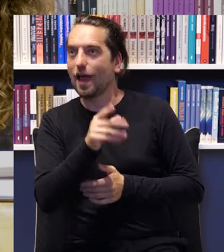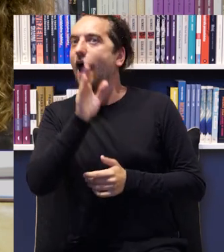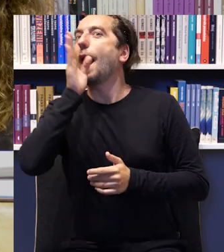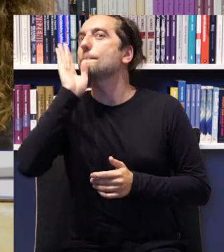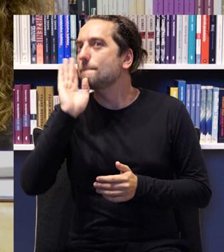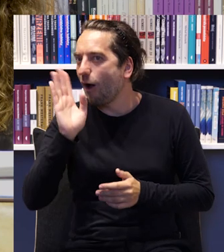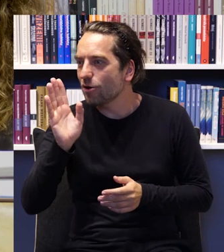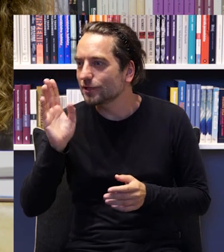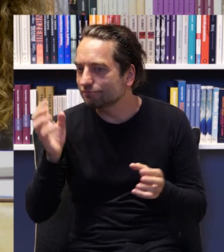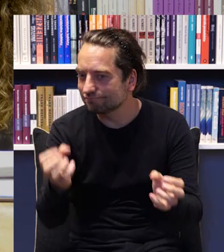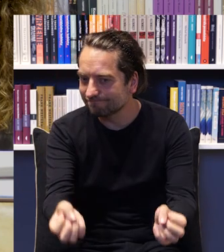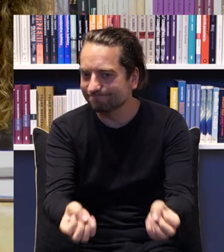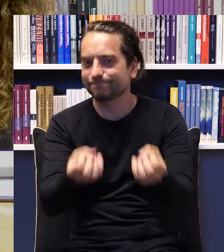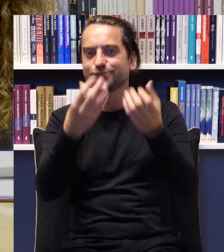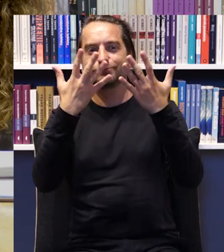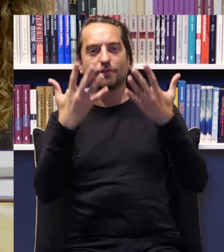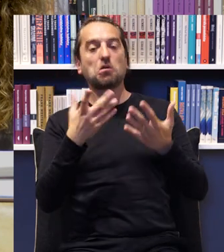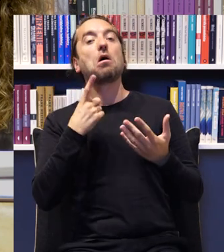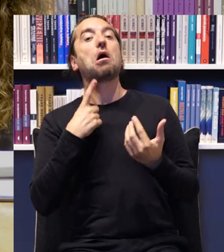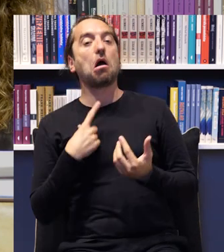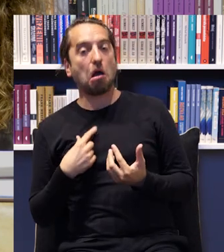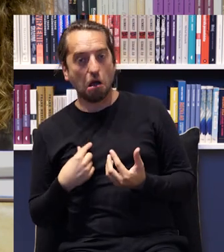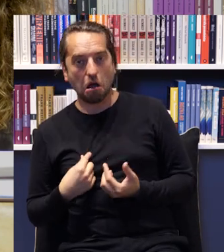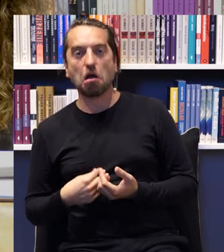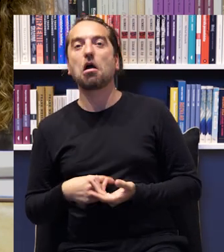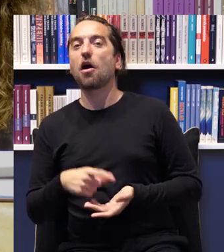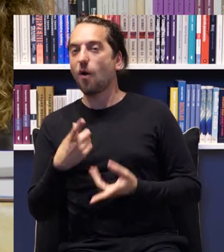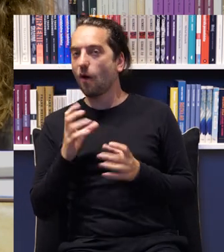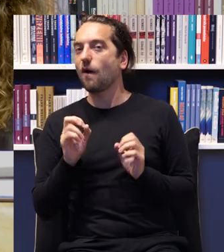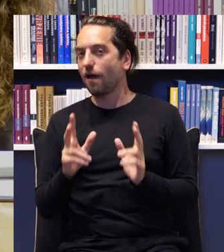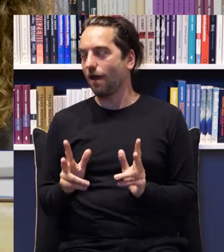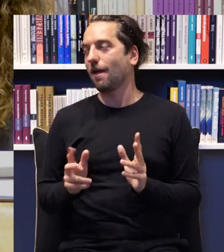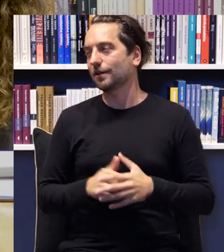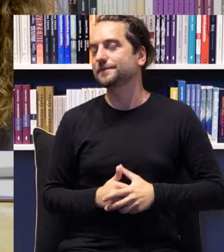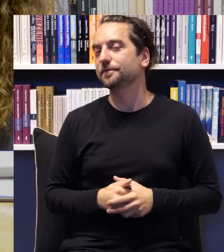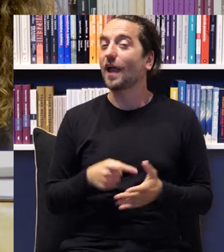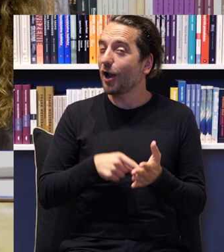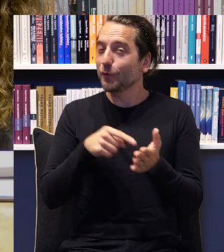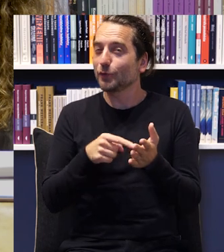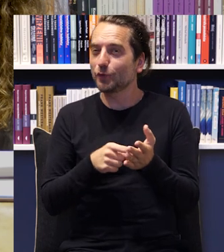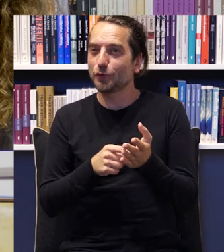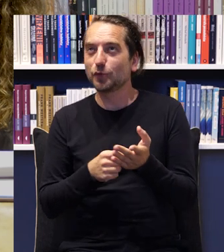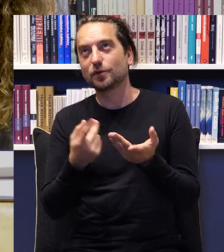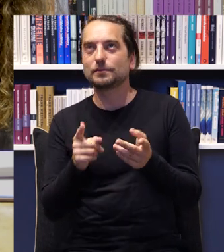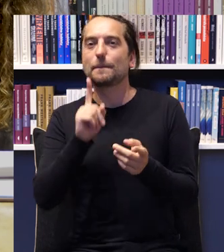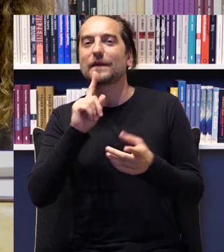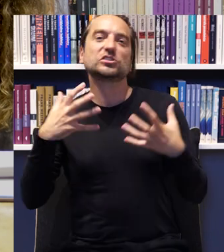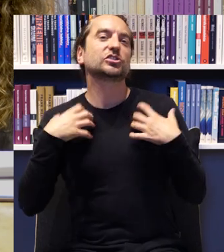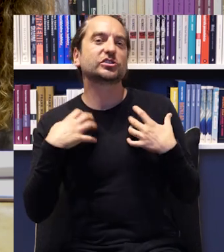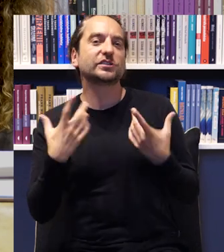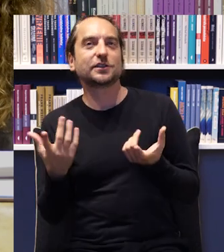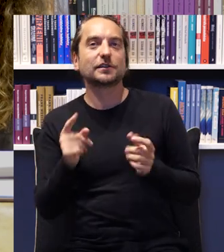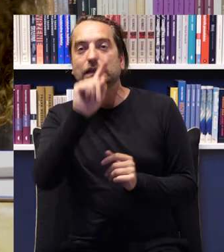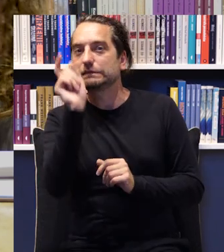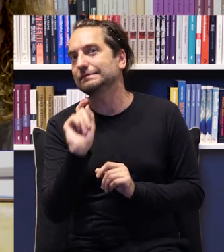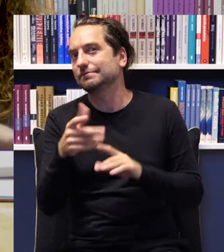dopiero zderzamy z rzeczywistością. Chociaż no tutaj jakby rzeczywistość jest trochę pod znakiem zapytania, no bo